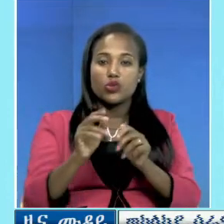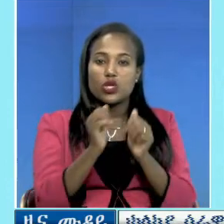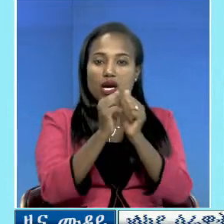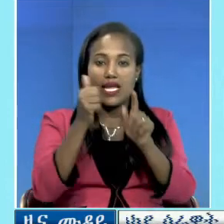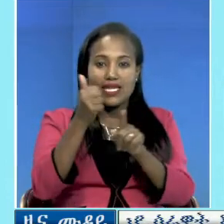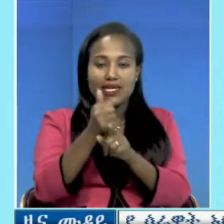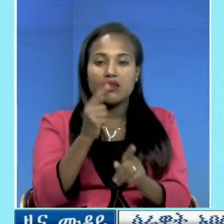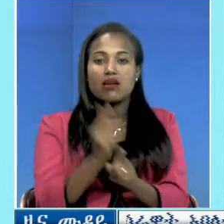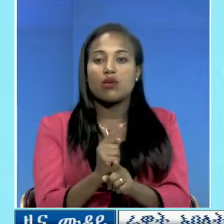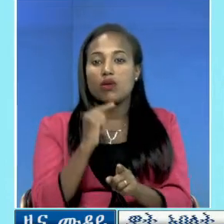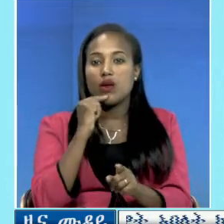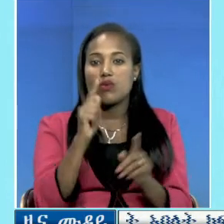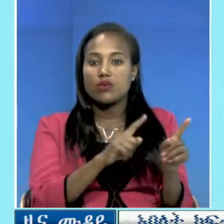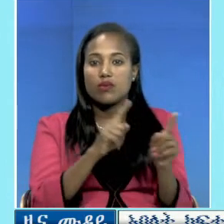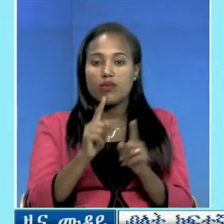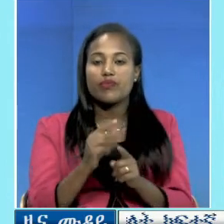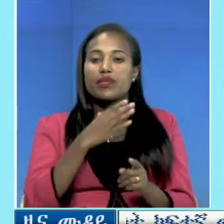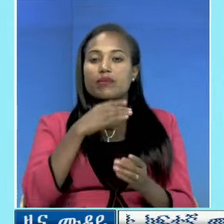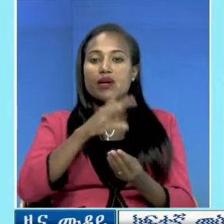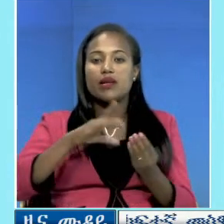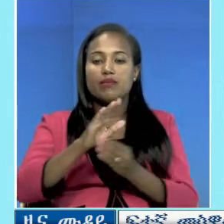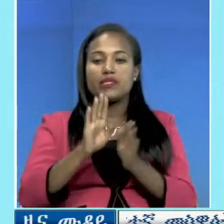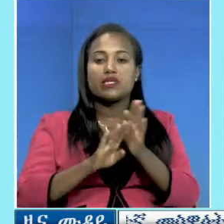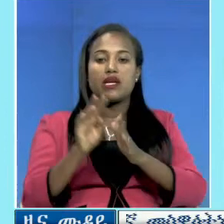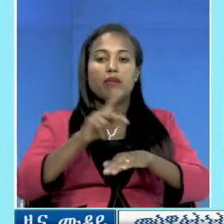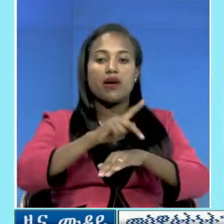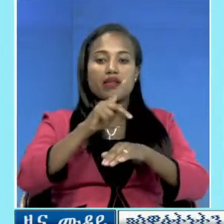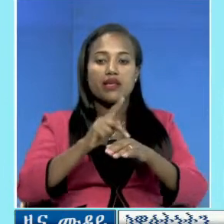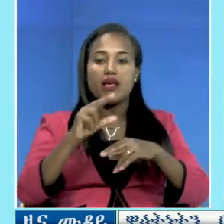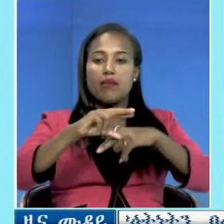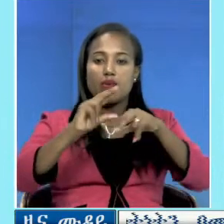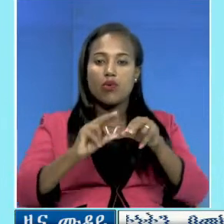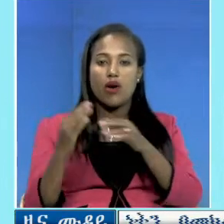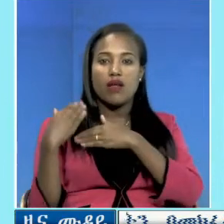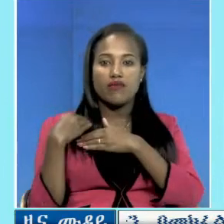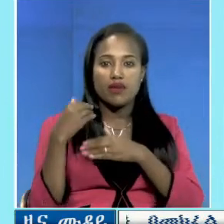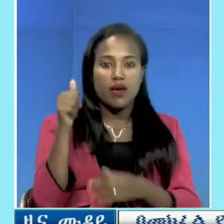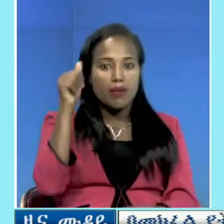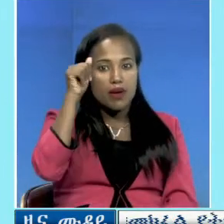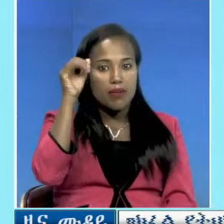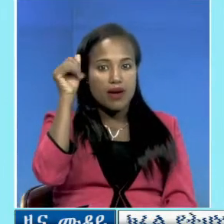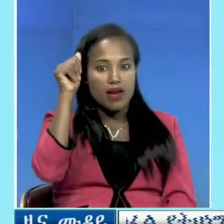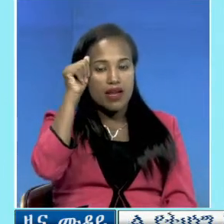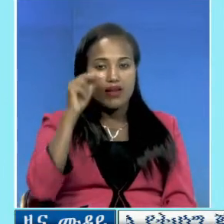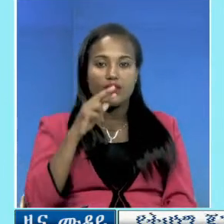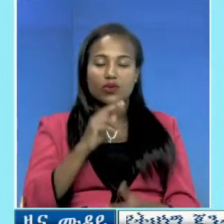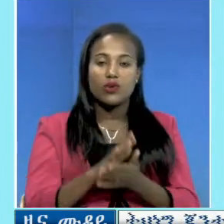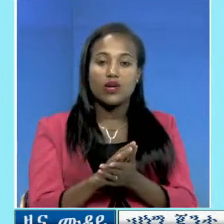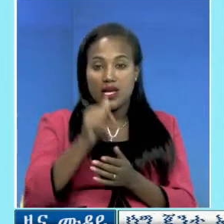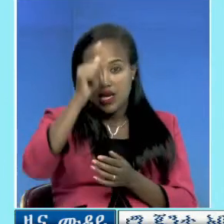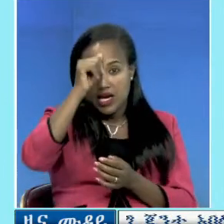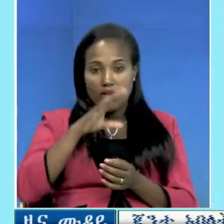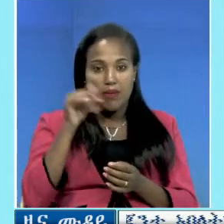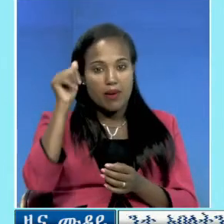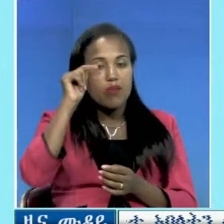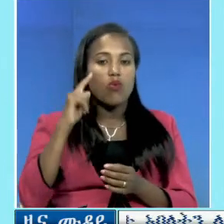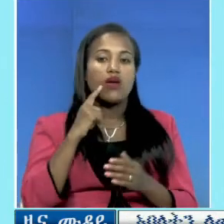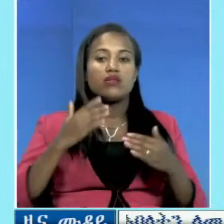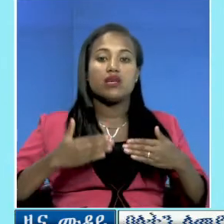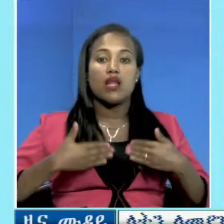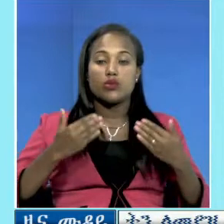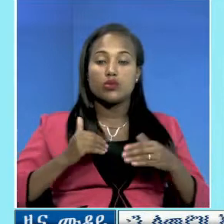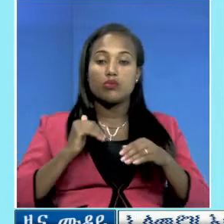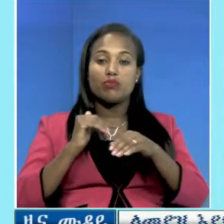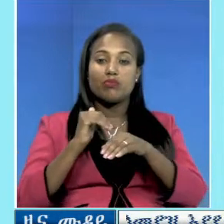ትግል ተረጋግጧል ያሉት ደግሞ የአማራ ክልል ብልጽግና ፓርቲ ጽህፈት ቤት ኃላፊ አብርሃም አለህ ናቸው። አቶ አብርሃም እንኳን ደስ ያላችሁ